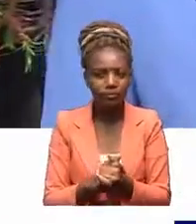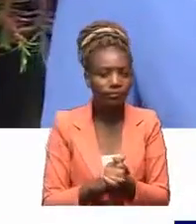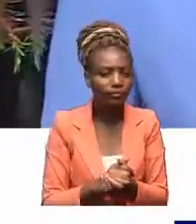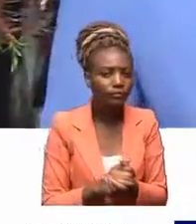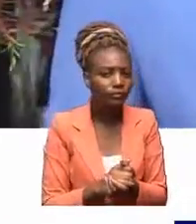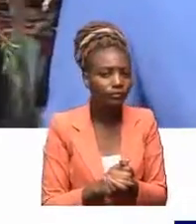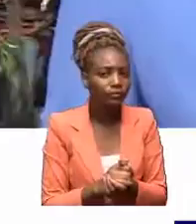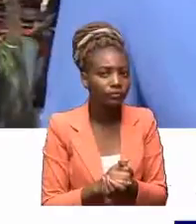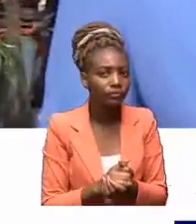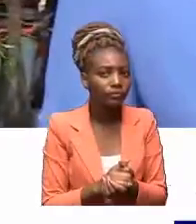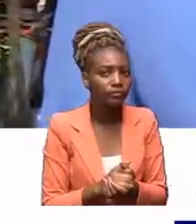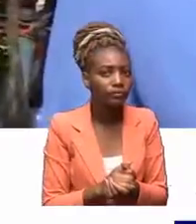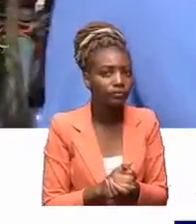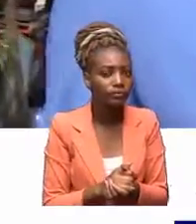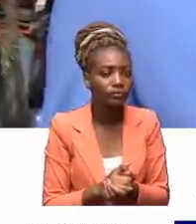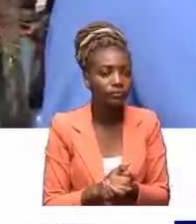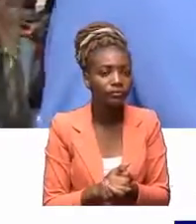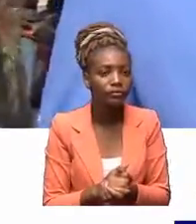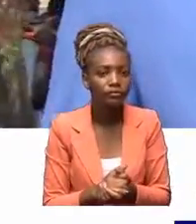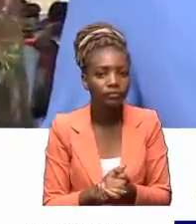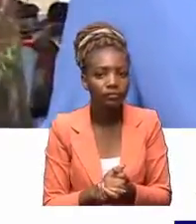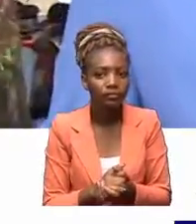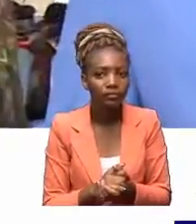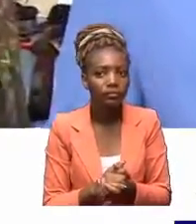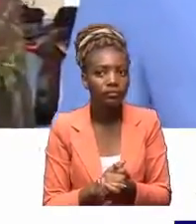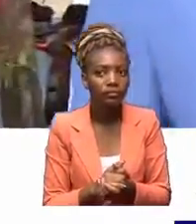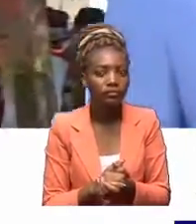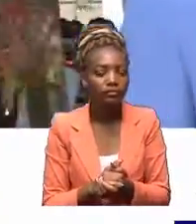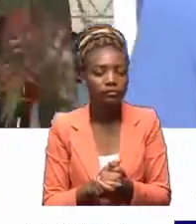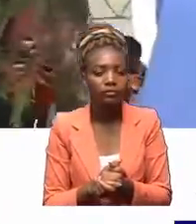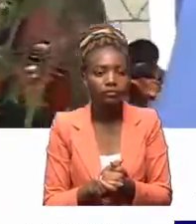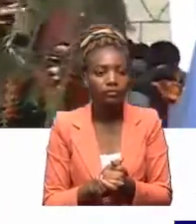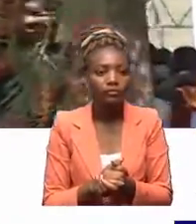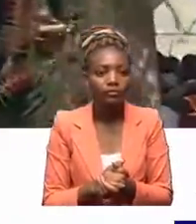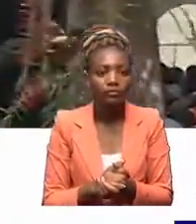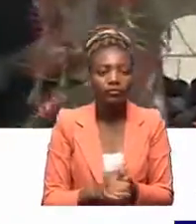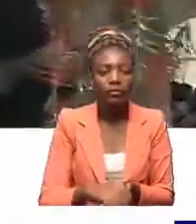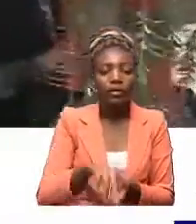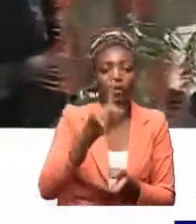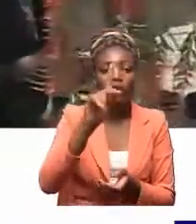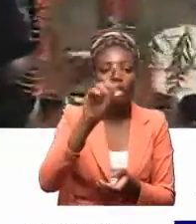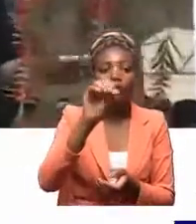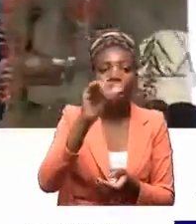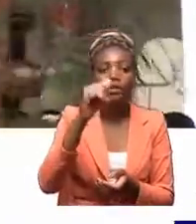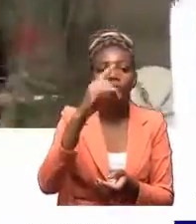kweli? Well, of course, Mheshimiwa Koigi wa Mwere ako na right